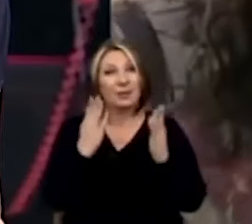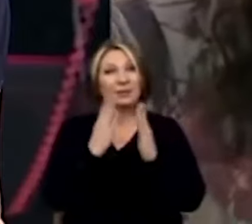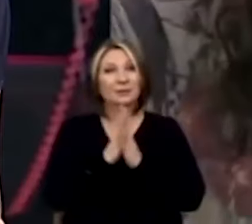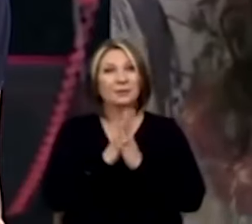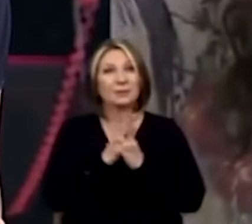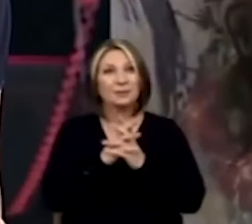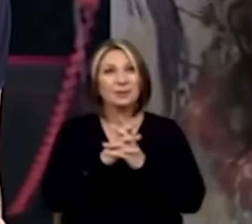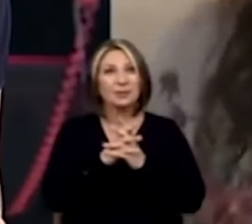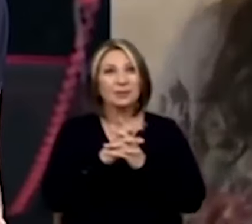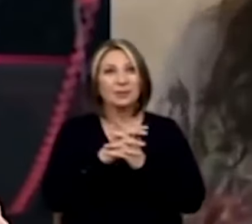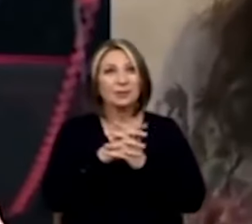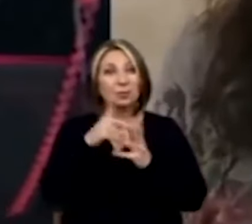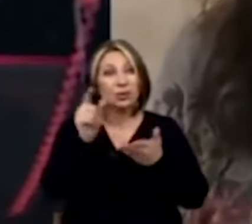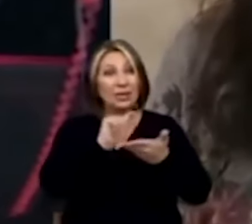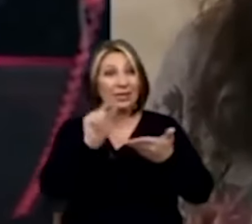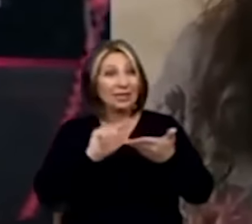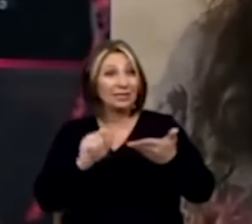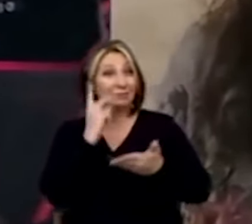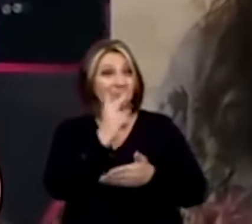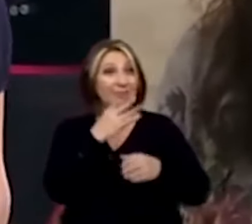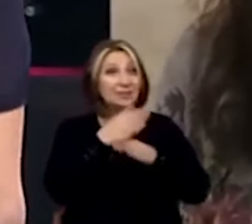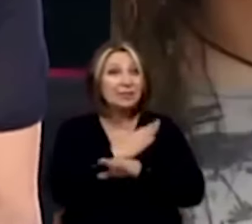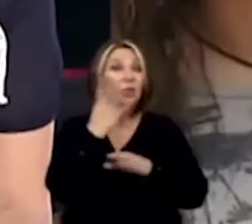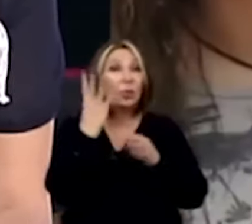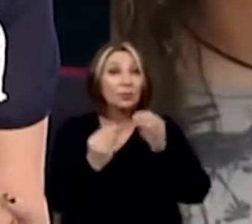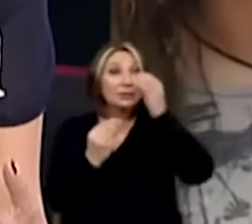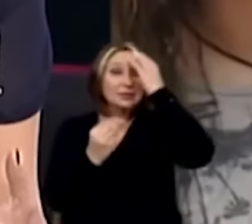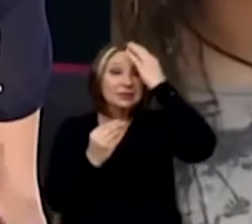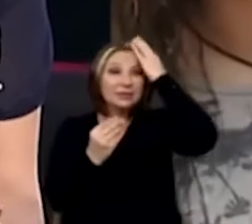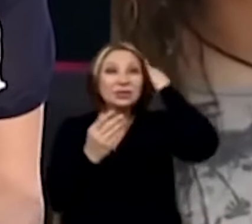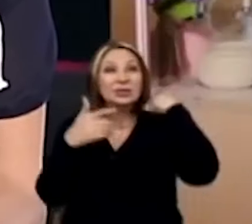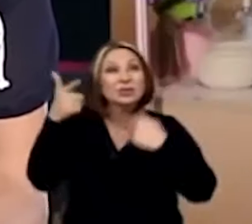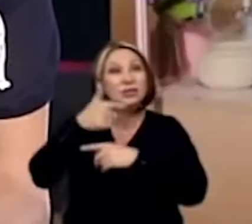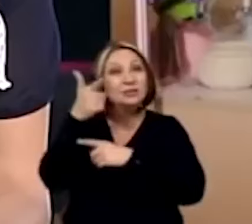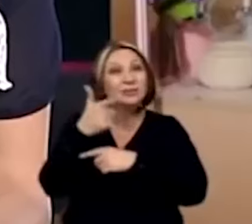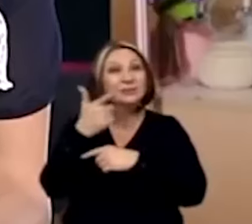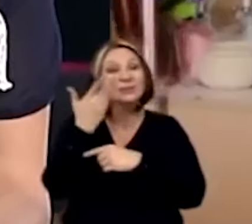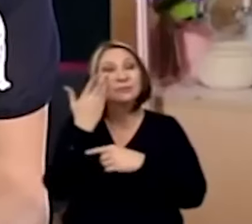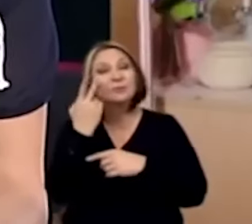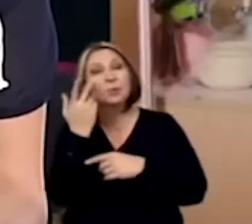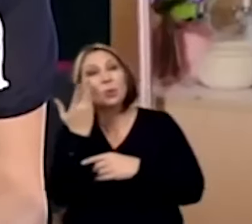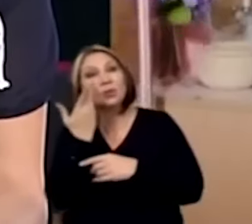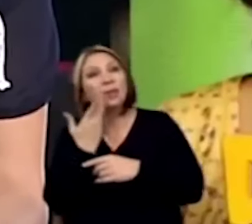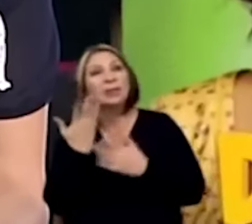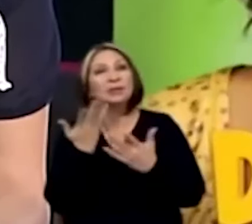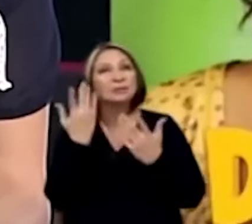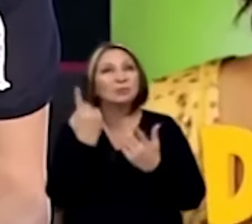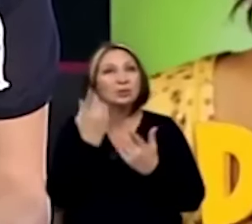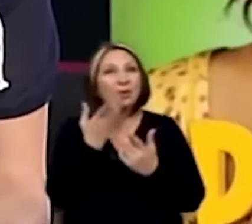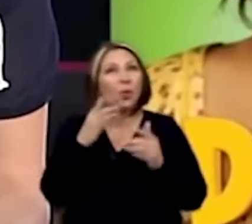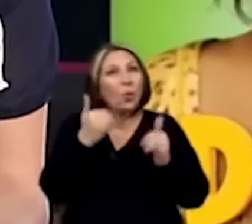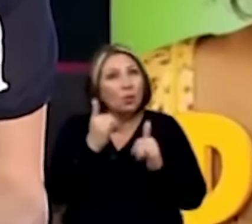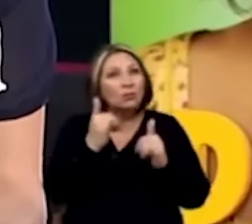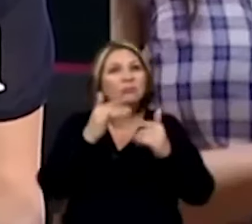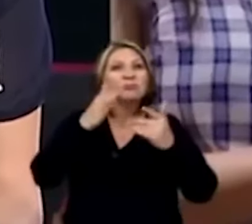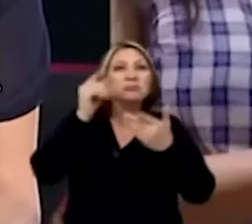Peki, bunun yazdığın senaryonun gerçekleşmesini ve çekilmesini gözlemek nasıl bir şey? Ve aynı zamanda oynamak. Yani